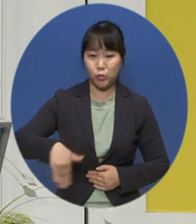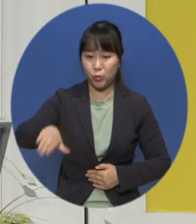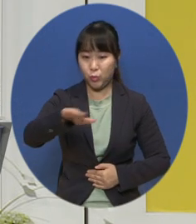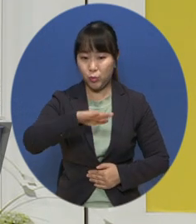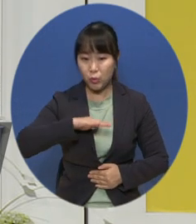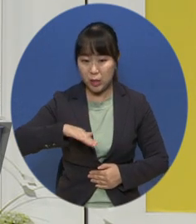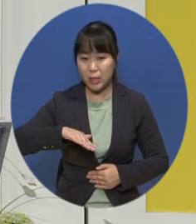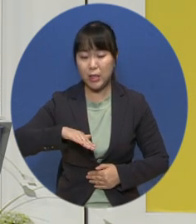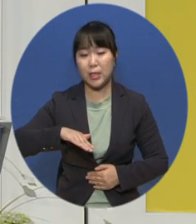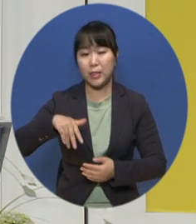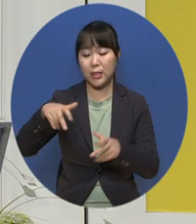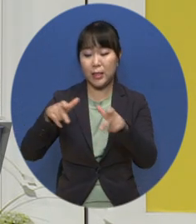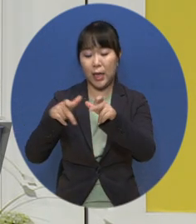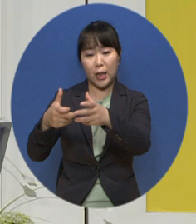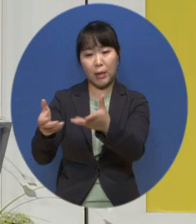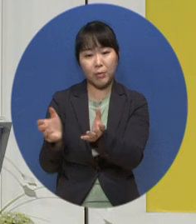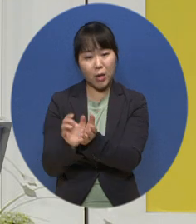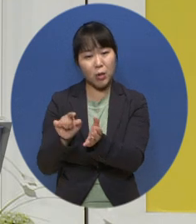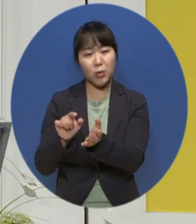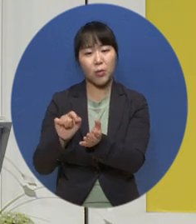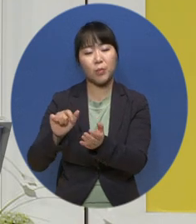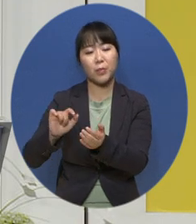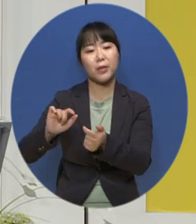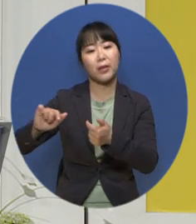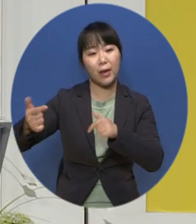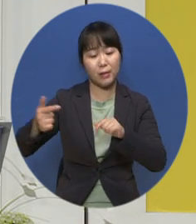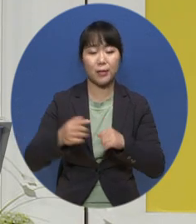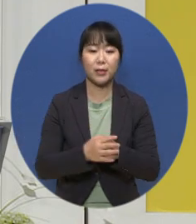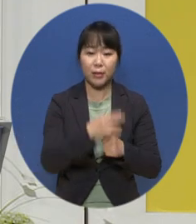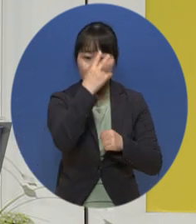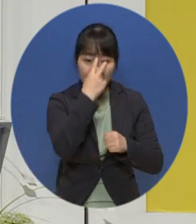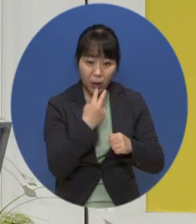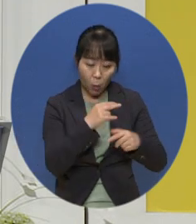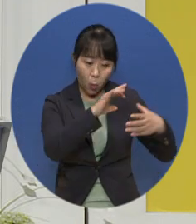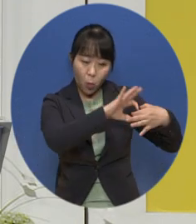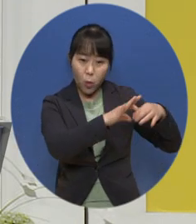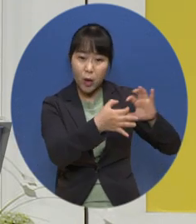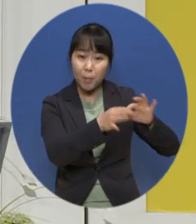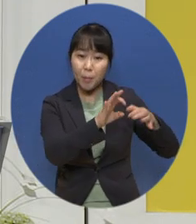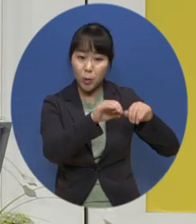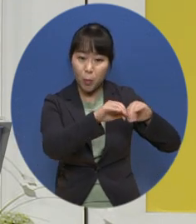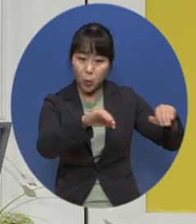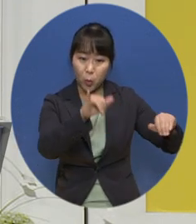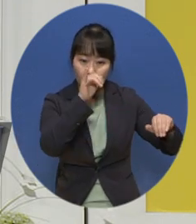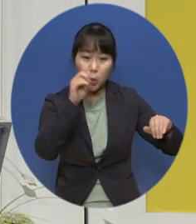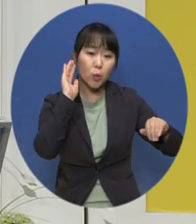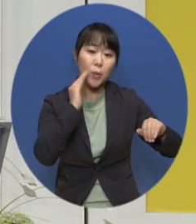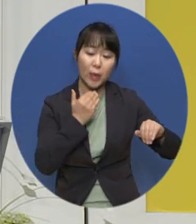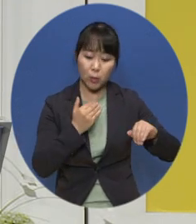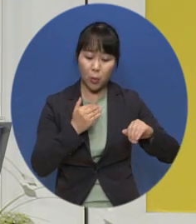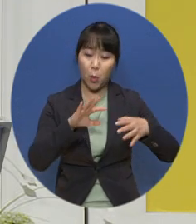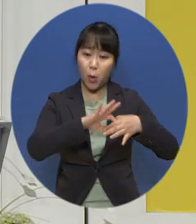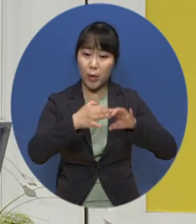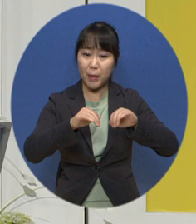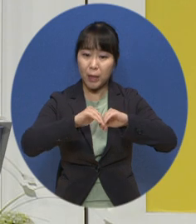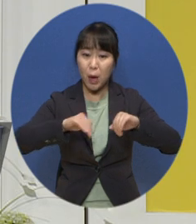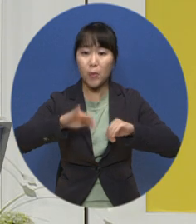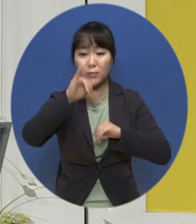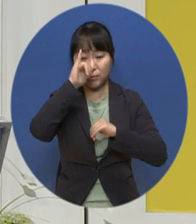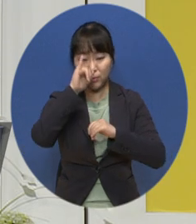그 장애인 땅 사도라고 조금 들리게 시각은 올림픽도 따로 있고 노화도 올림픽을 따로 하는